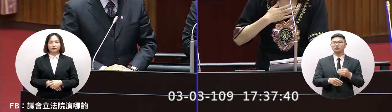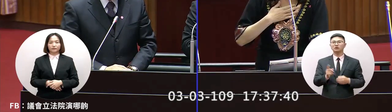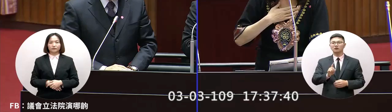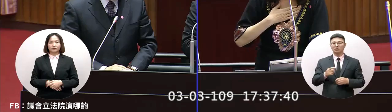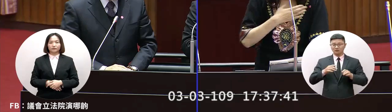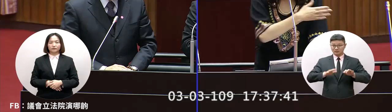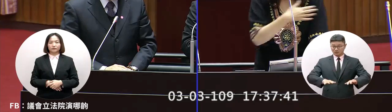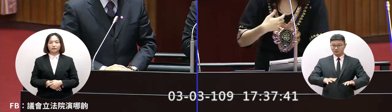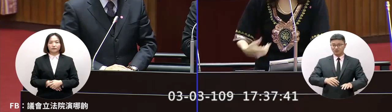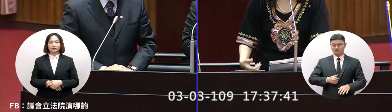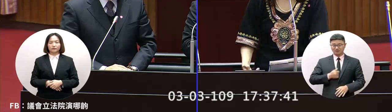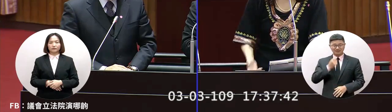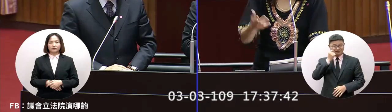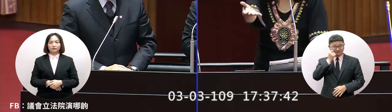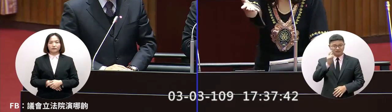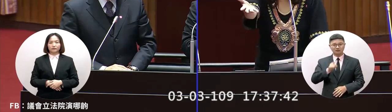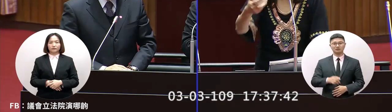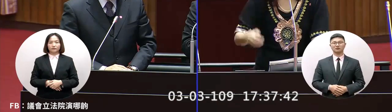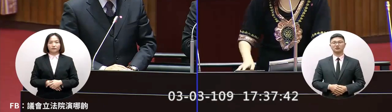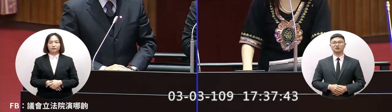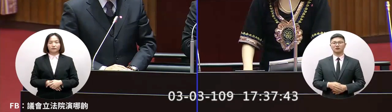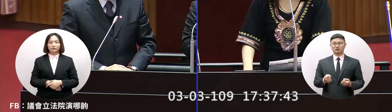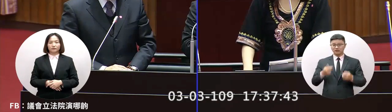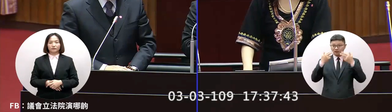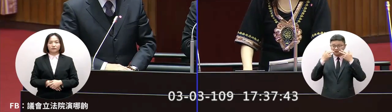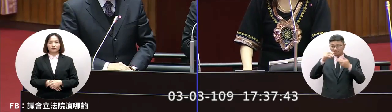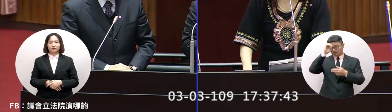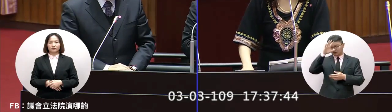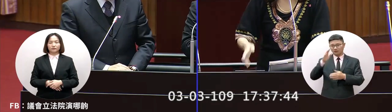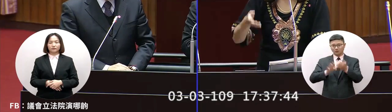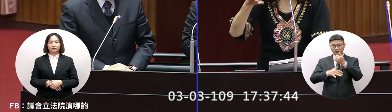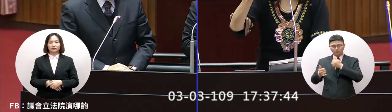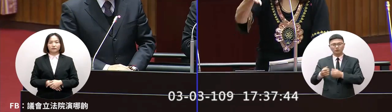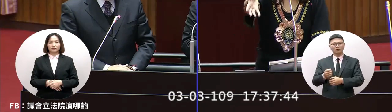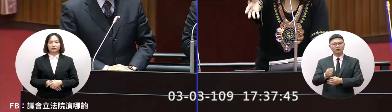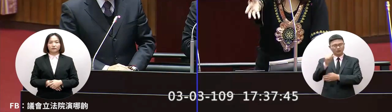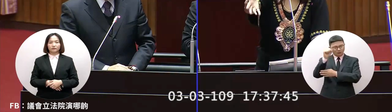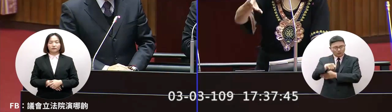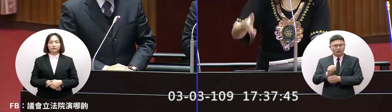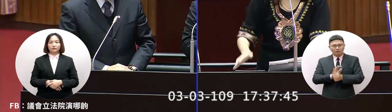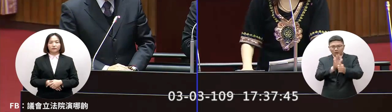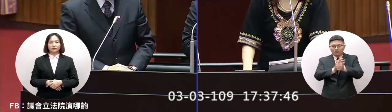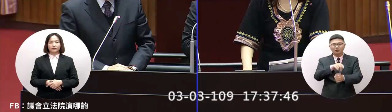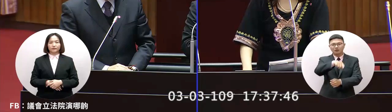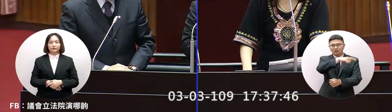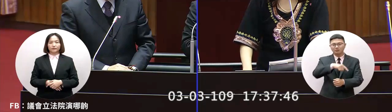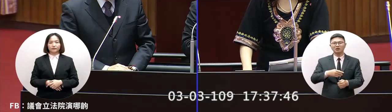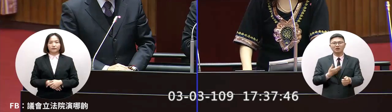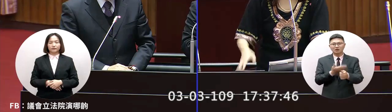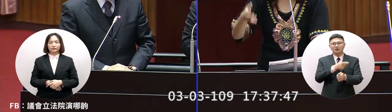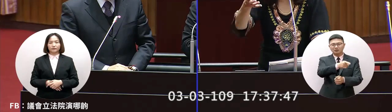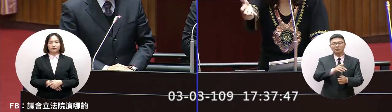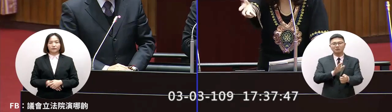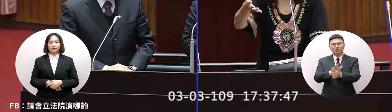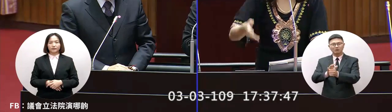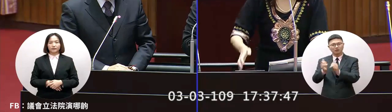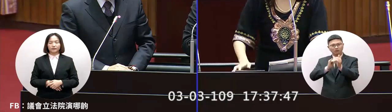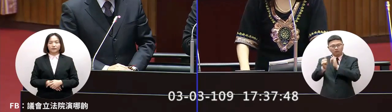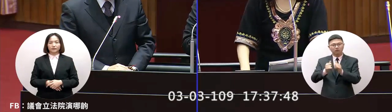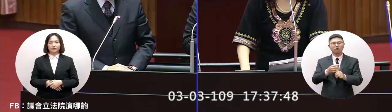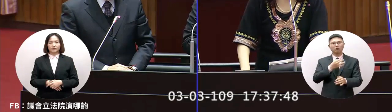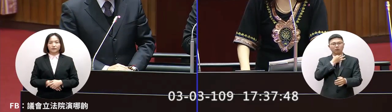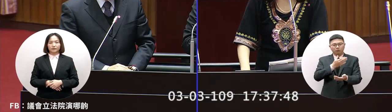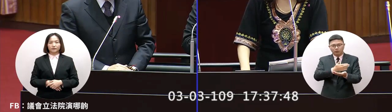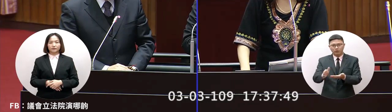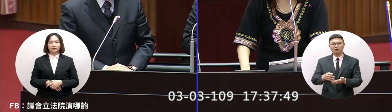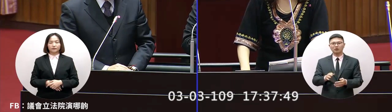讲在包括在野党的委员都要给你们更多的权利呢，叫恁各 更大范围的去纾困呢，更大范围的去